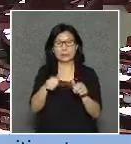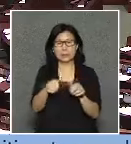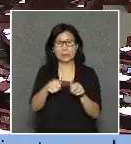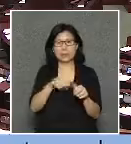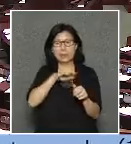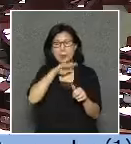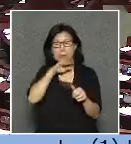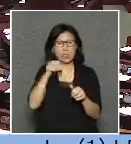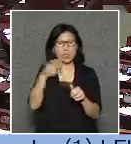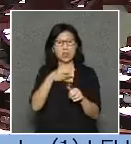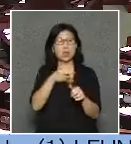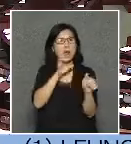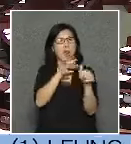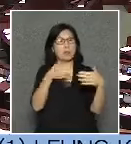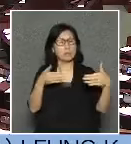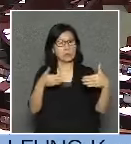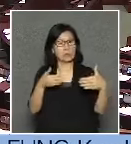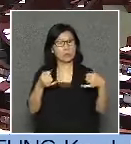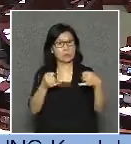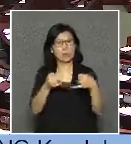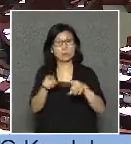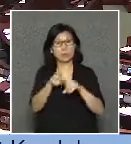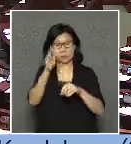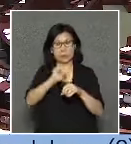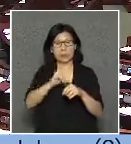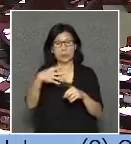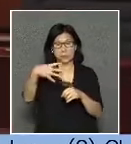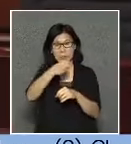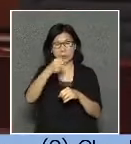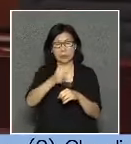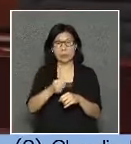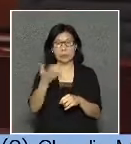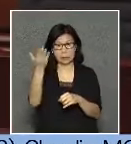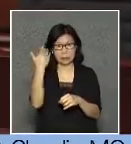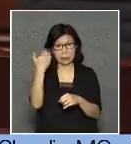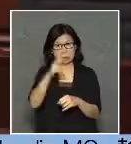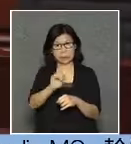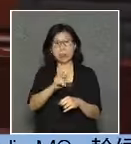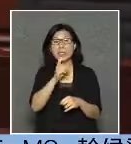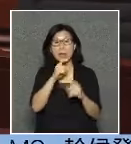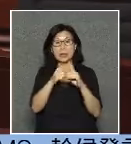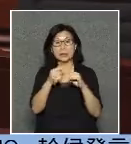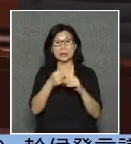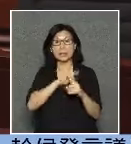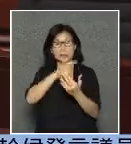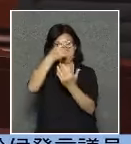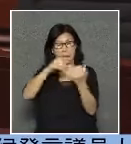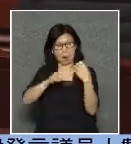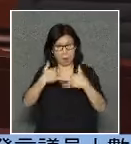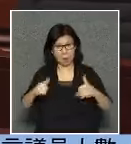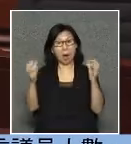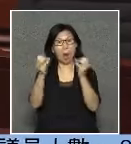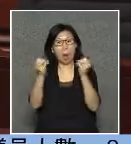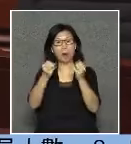陣可以去駁斥他的。何君堯議員， 主席，往往就是有些人以規程問題而